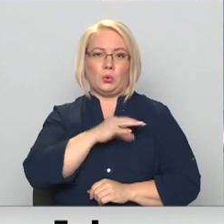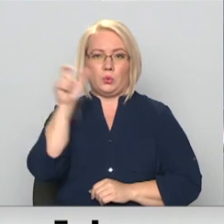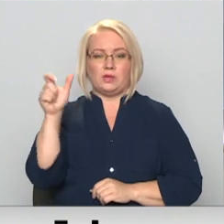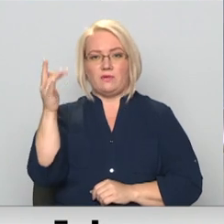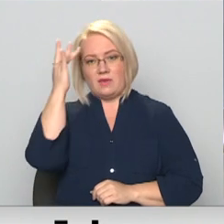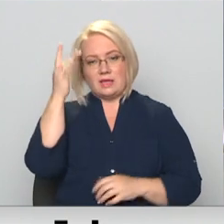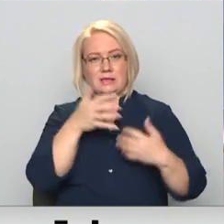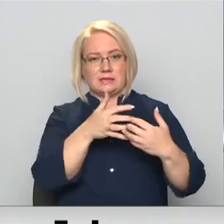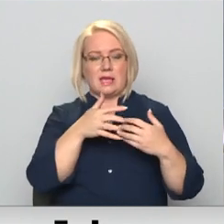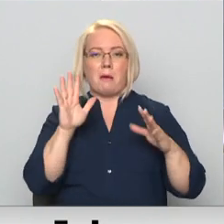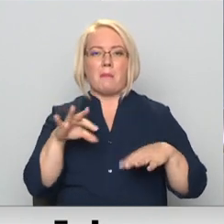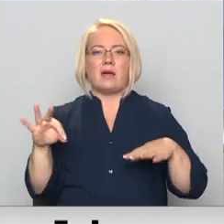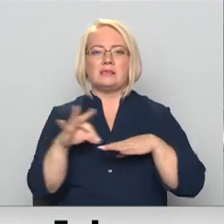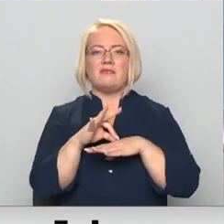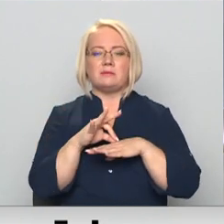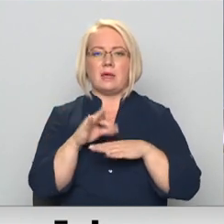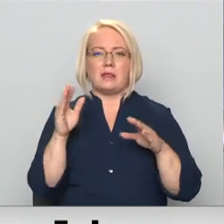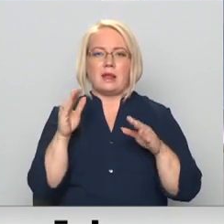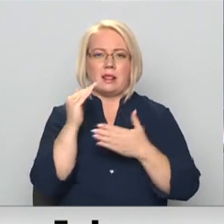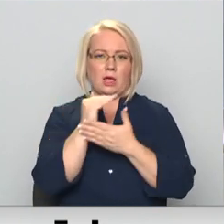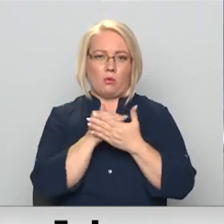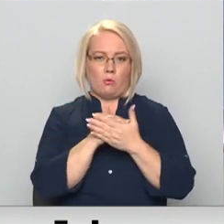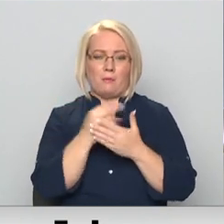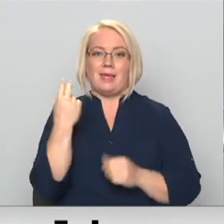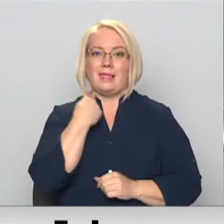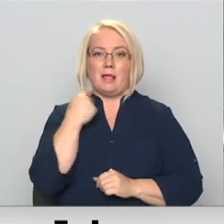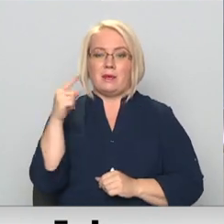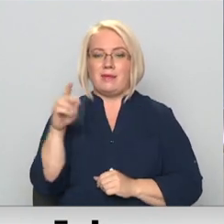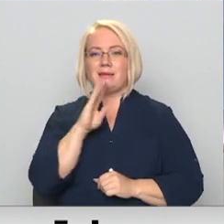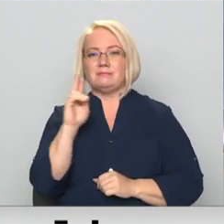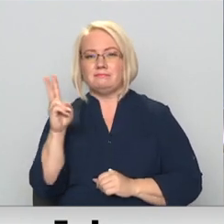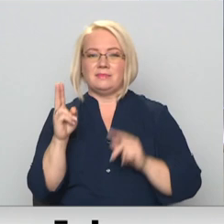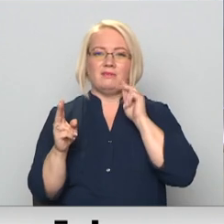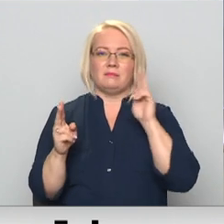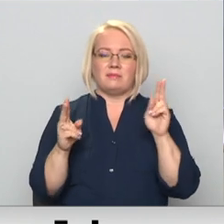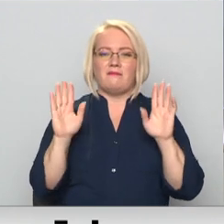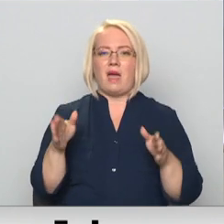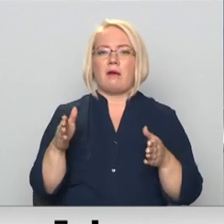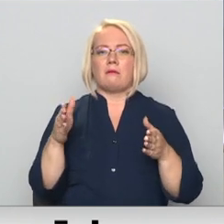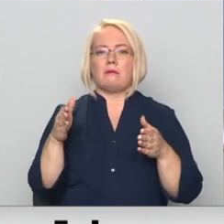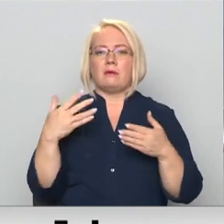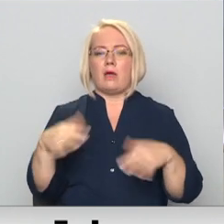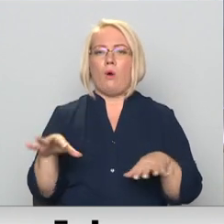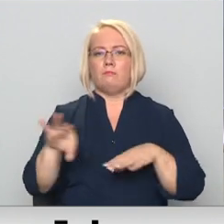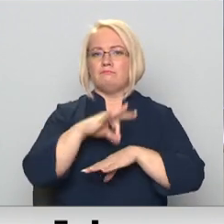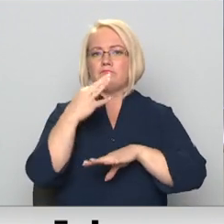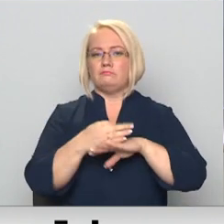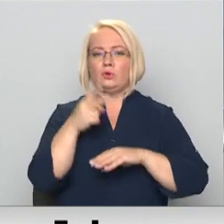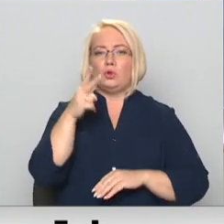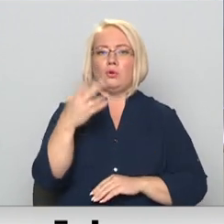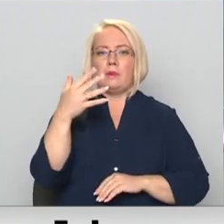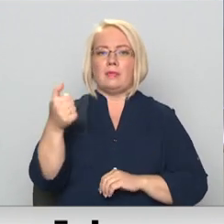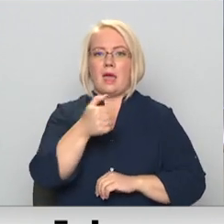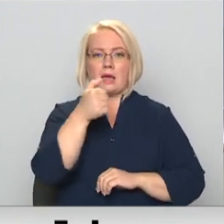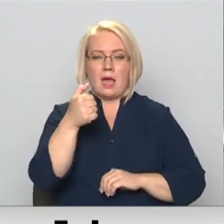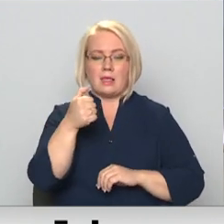cīņa par dzīvesbiedru likumu. Bet Lielbritānijā viendzimumu pāri var oficiāli reģistrēt kopdzīvi jau no 2005. Gada, bet